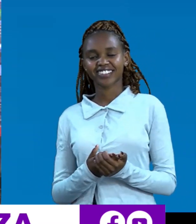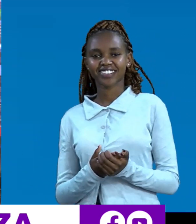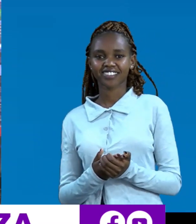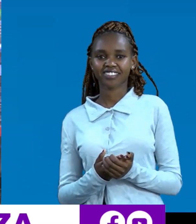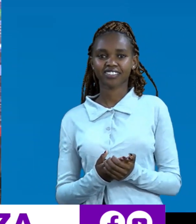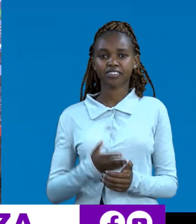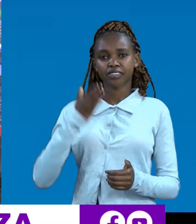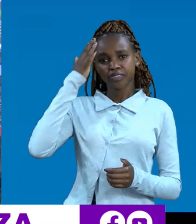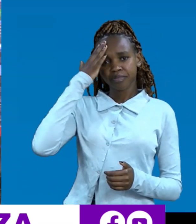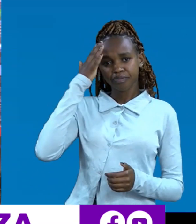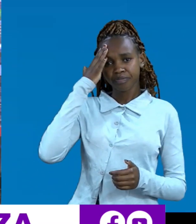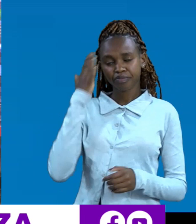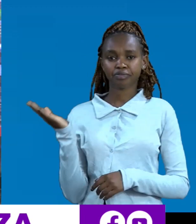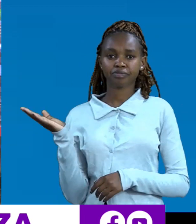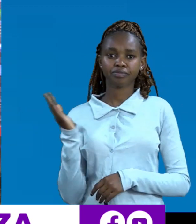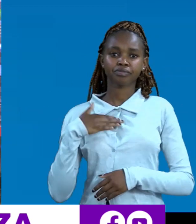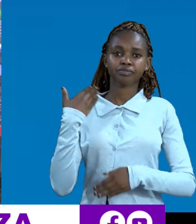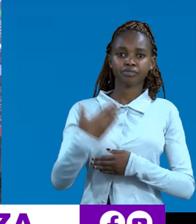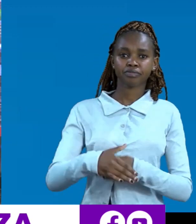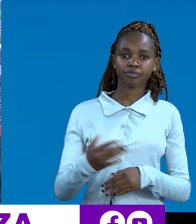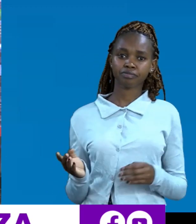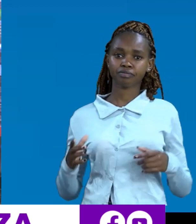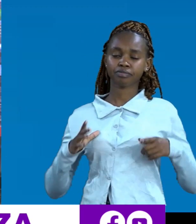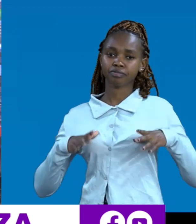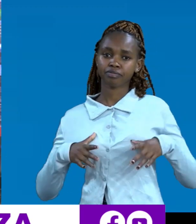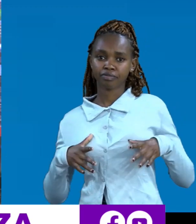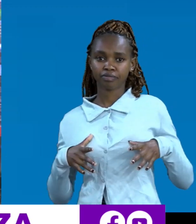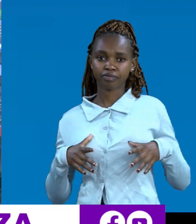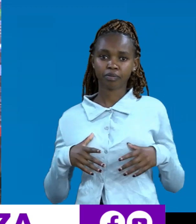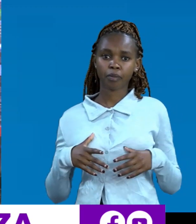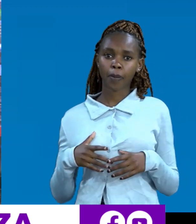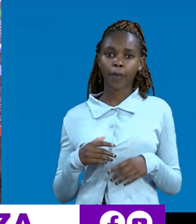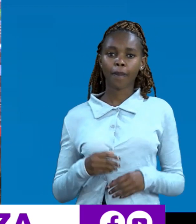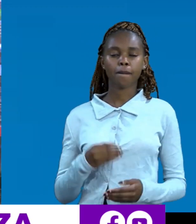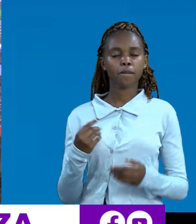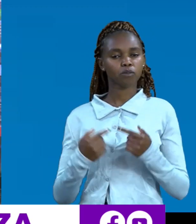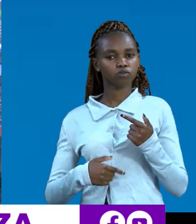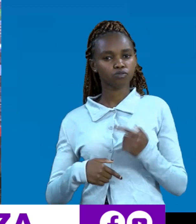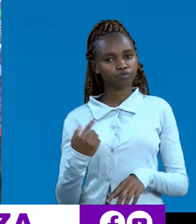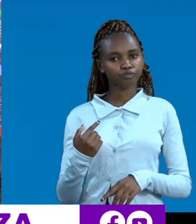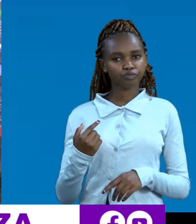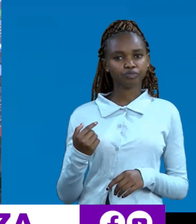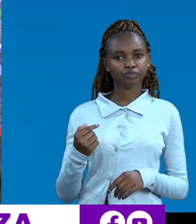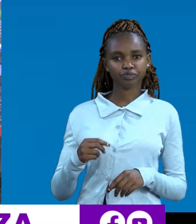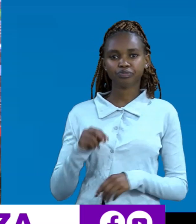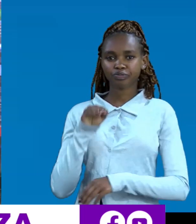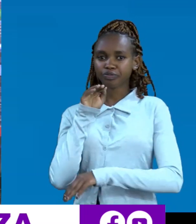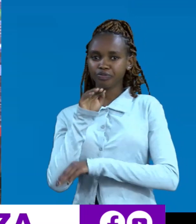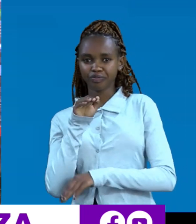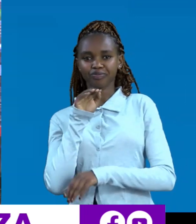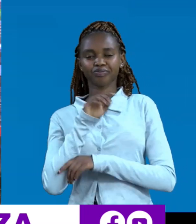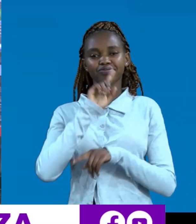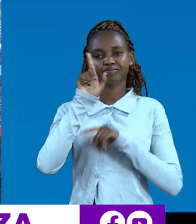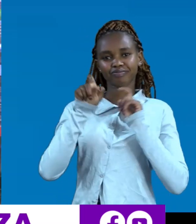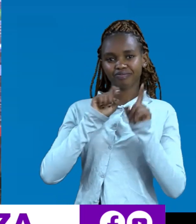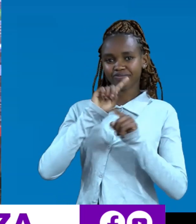Na unajua tukitokanga break, mm-hmm. like hii session inawanga tu for our quick question. Ah ndio hiyo swali. Ile swali ya teketeke. Swali